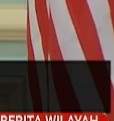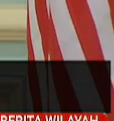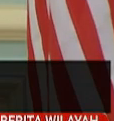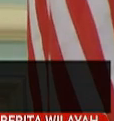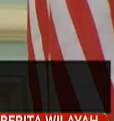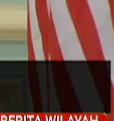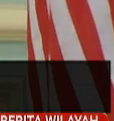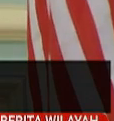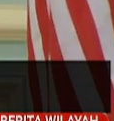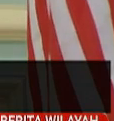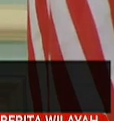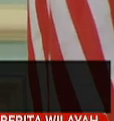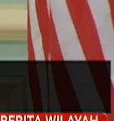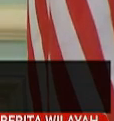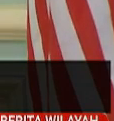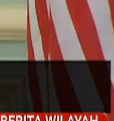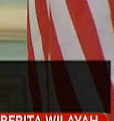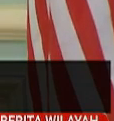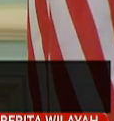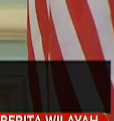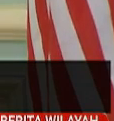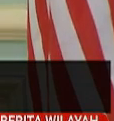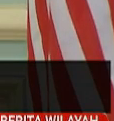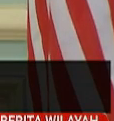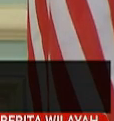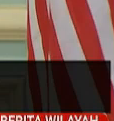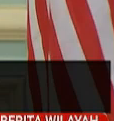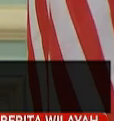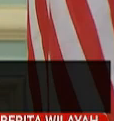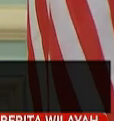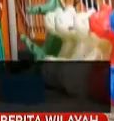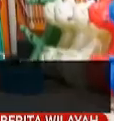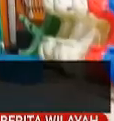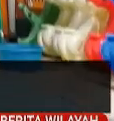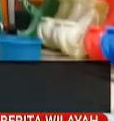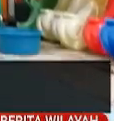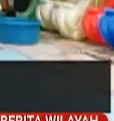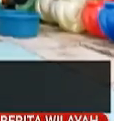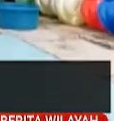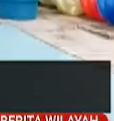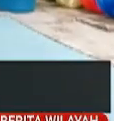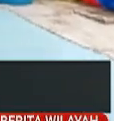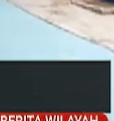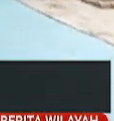yang walaupun jaga 34 orang anak sekalipun supaya berdaftar